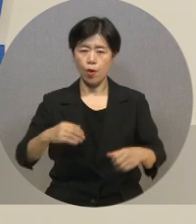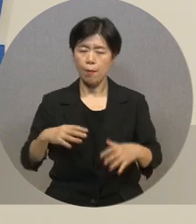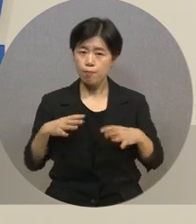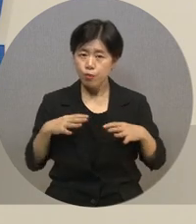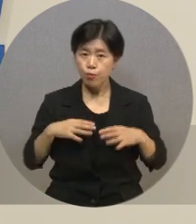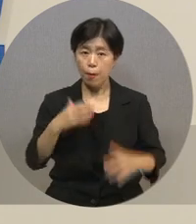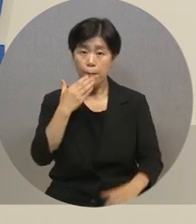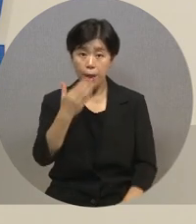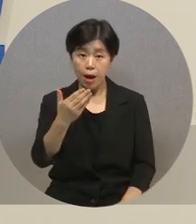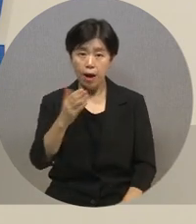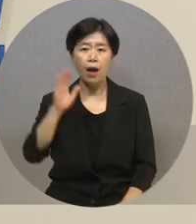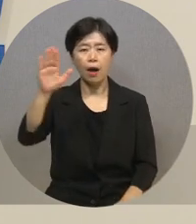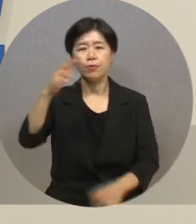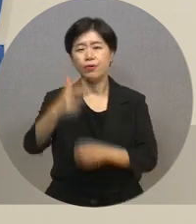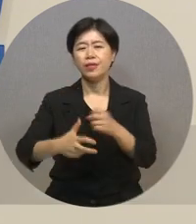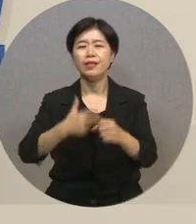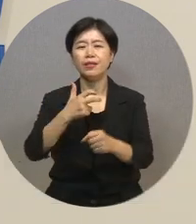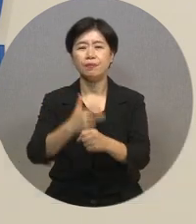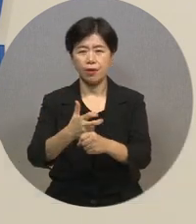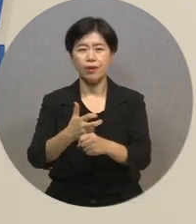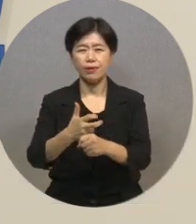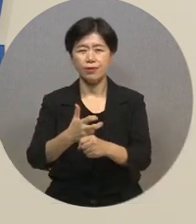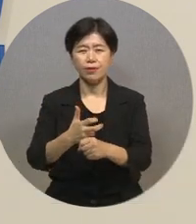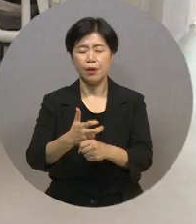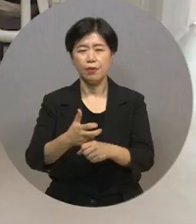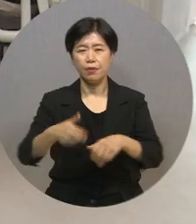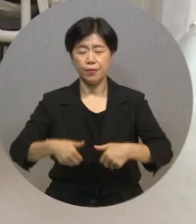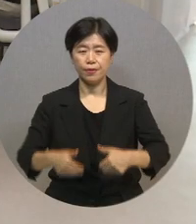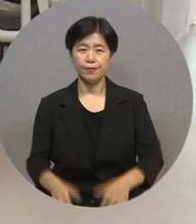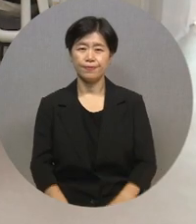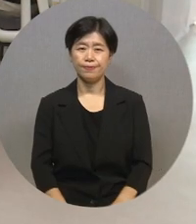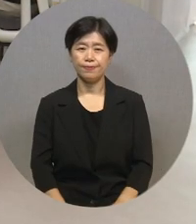협회의 70년 이후에 또 다른 과제가 아닐까 싶습니다.